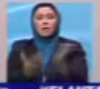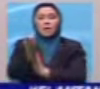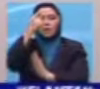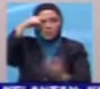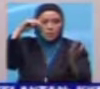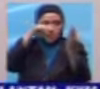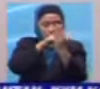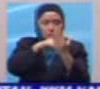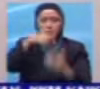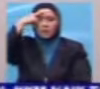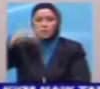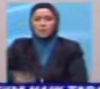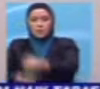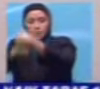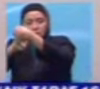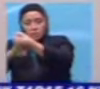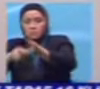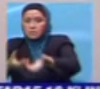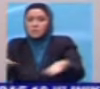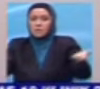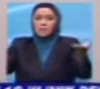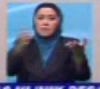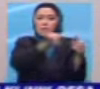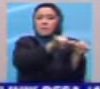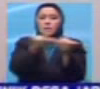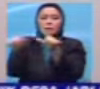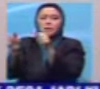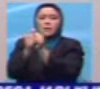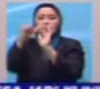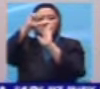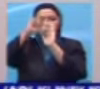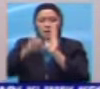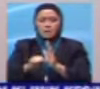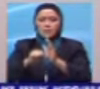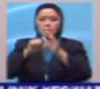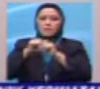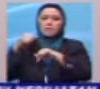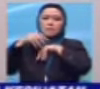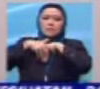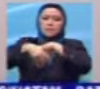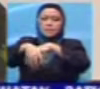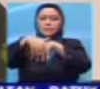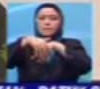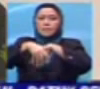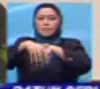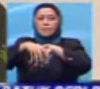membantah atau menyatakan sokongan selari Akta Perhimpunan Aman 2012.